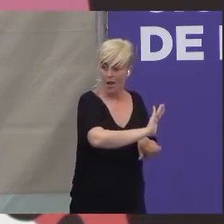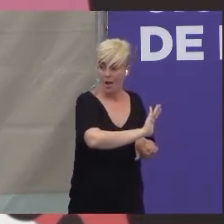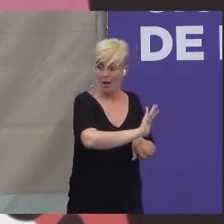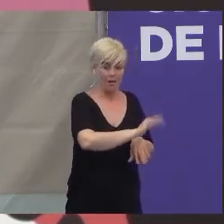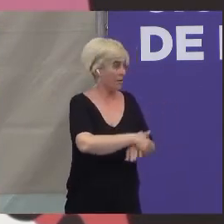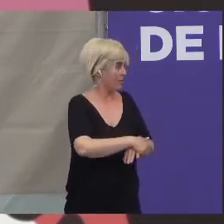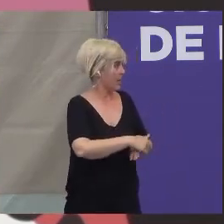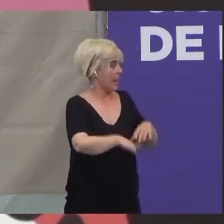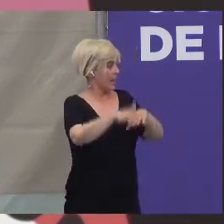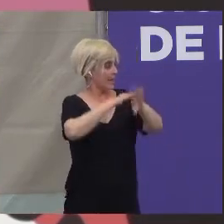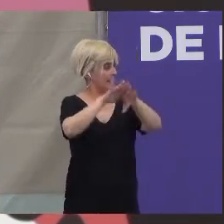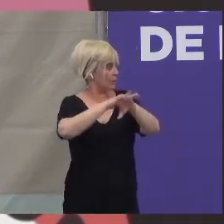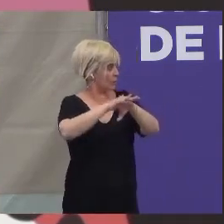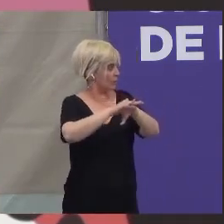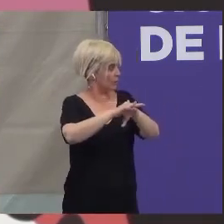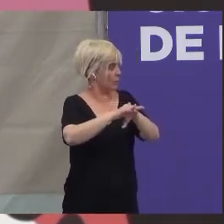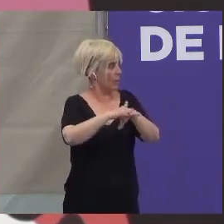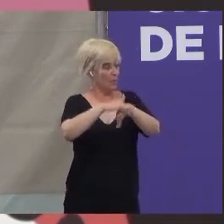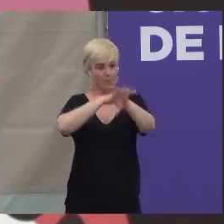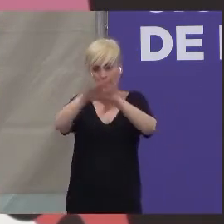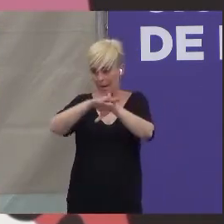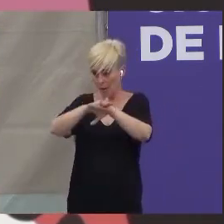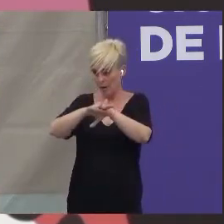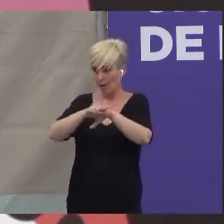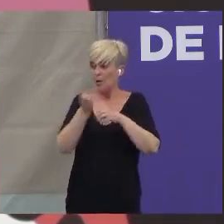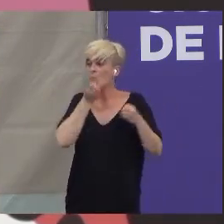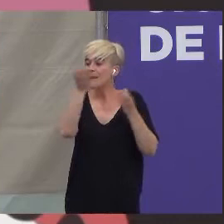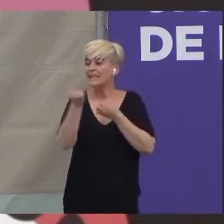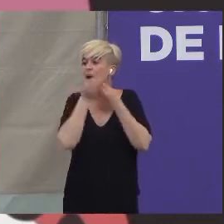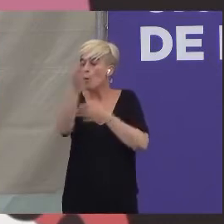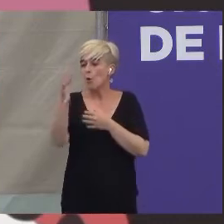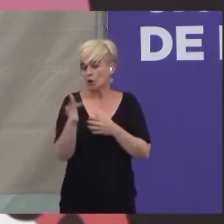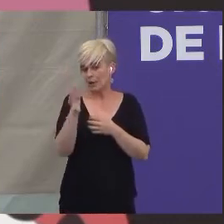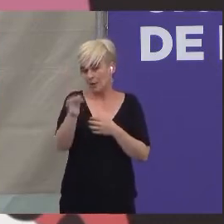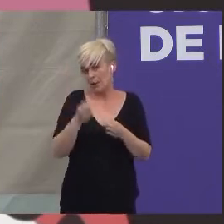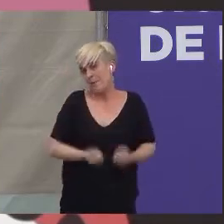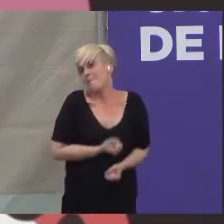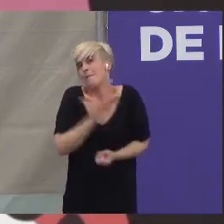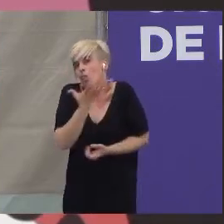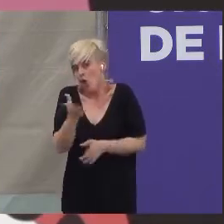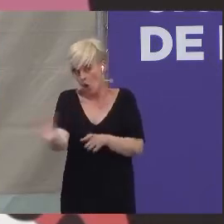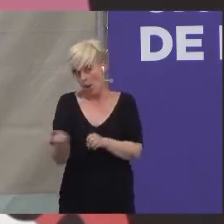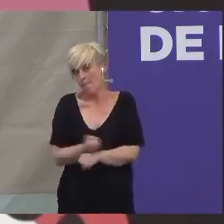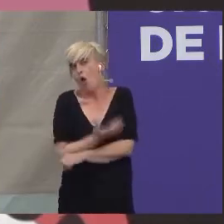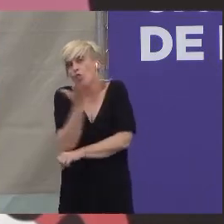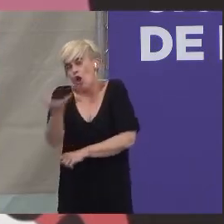Bueno, doncs disculpeu. Era només un missatge positiu el que volia. És que jo m'emociono, perdoneu, és la